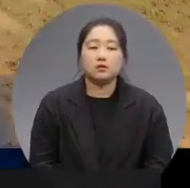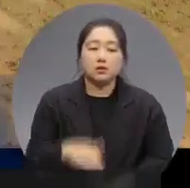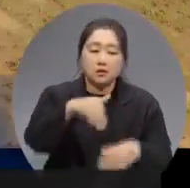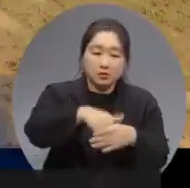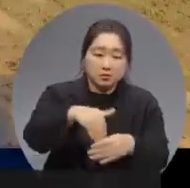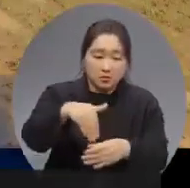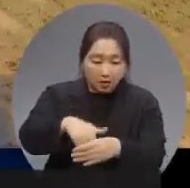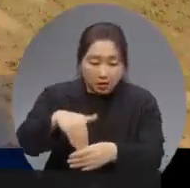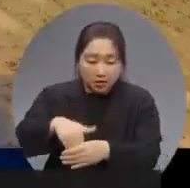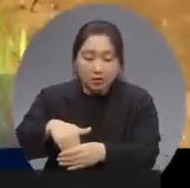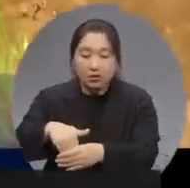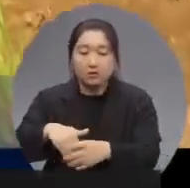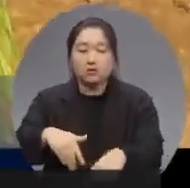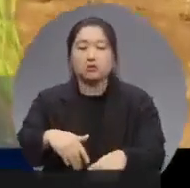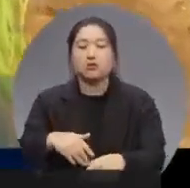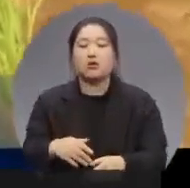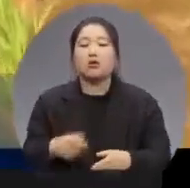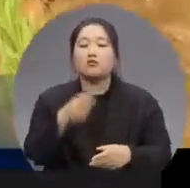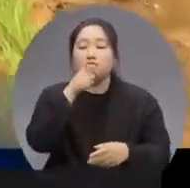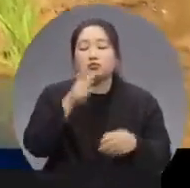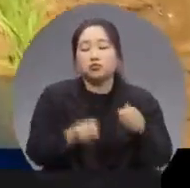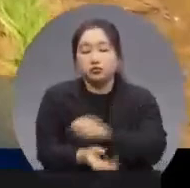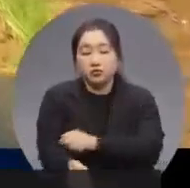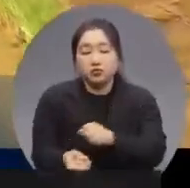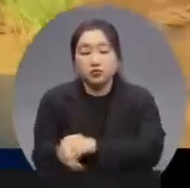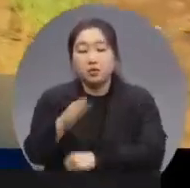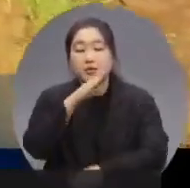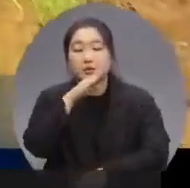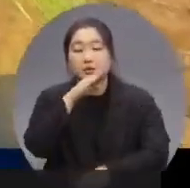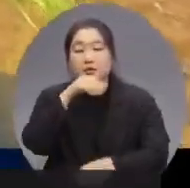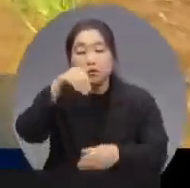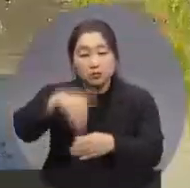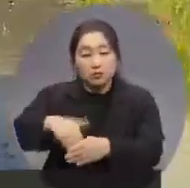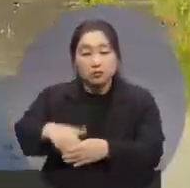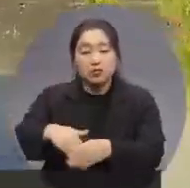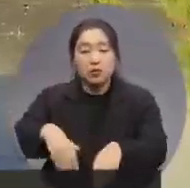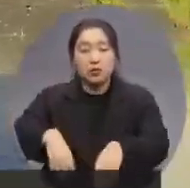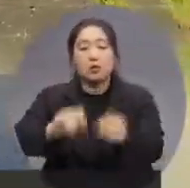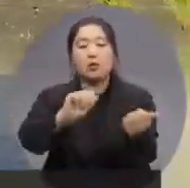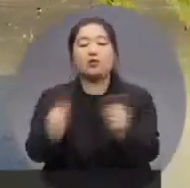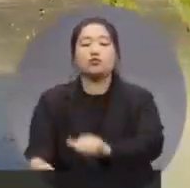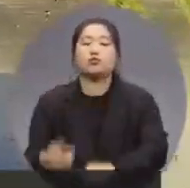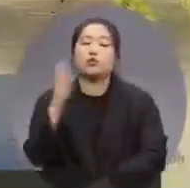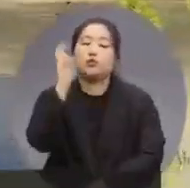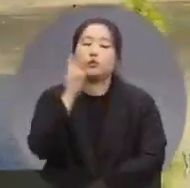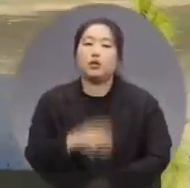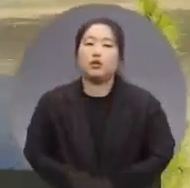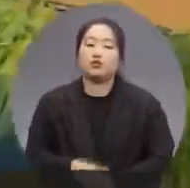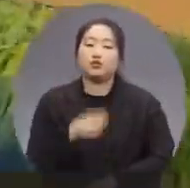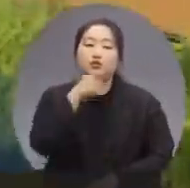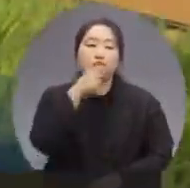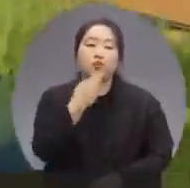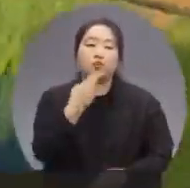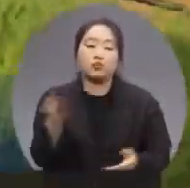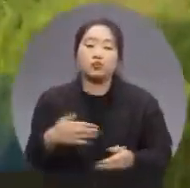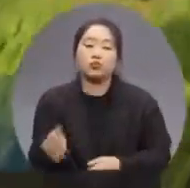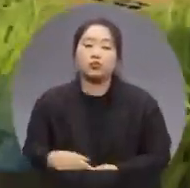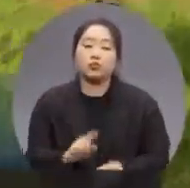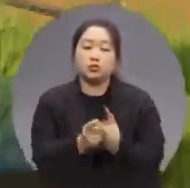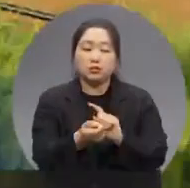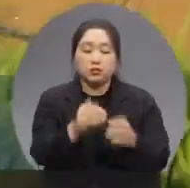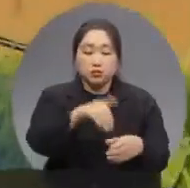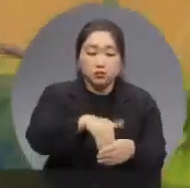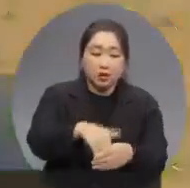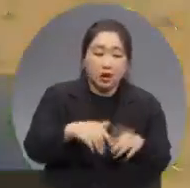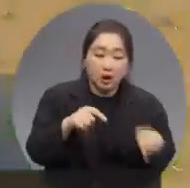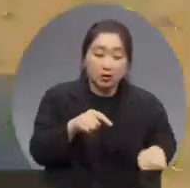손 쳐도 계속 물은 노는 물을 대줘야 되잖아요. 그거 또 심어도 말라 죽겠죠. 물이 안 내려오면. 근데 서로 같이